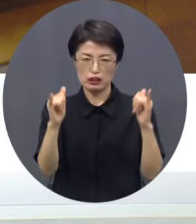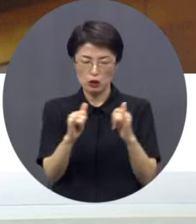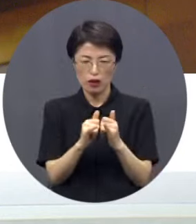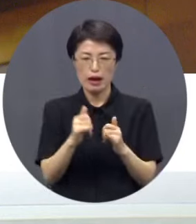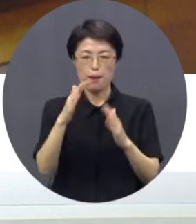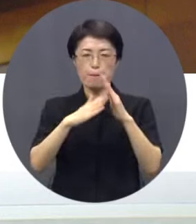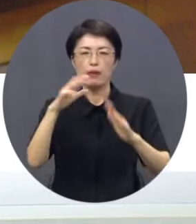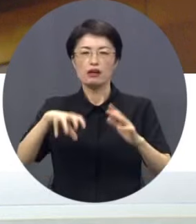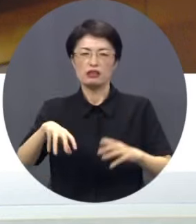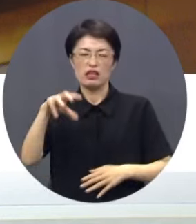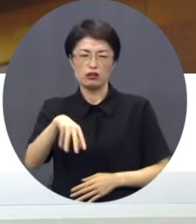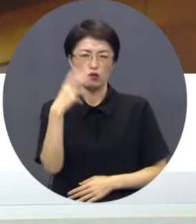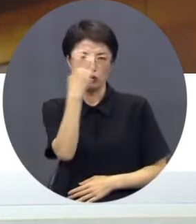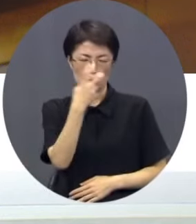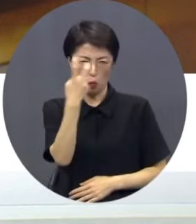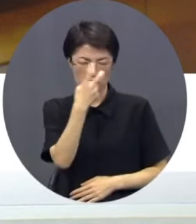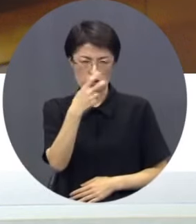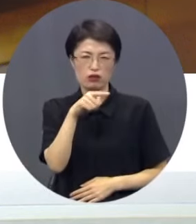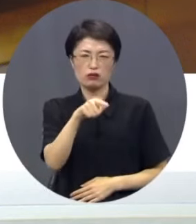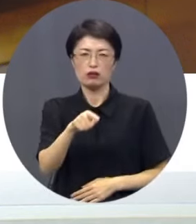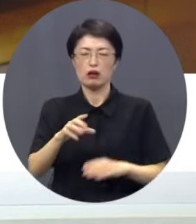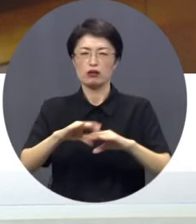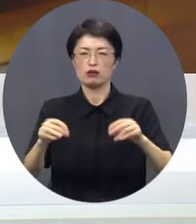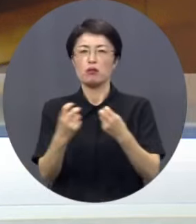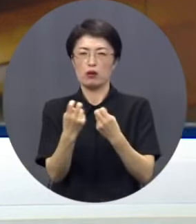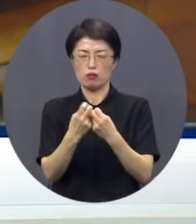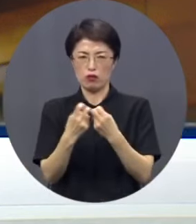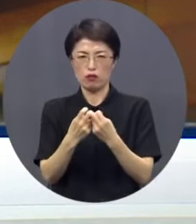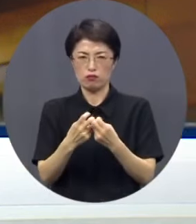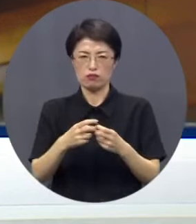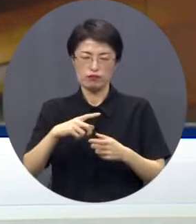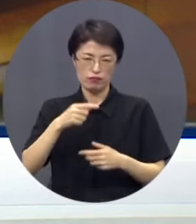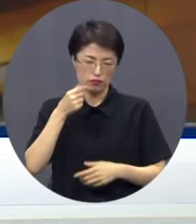대안으로 떠오르고 있습니다 보도의 홍수현